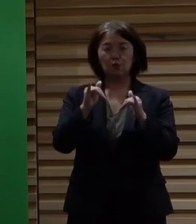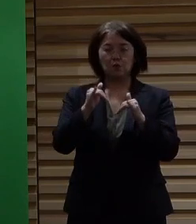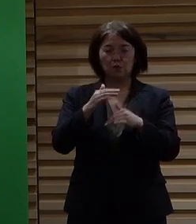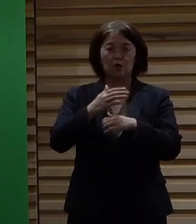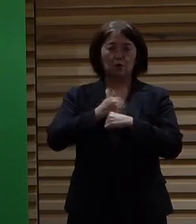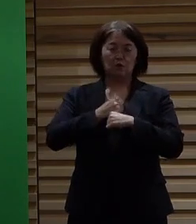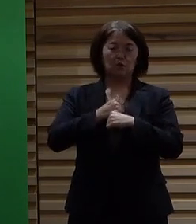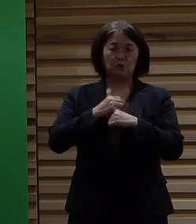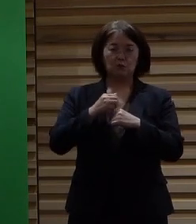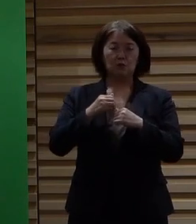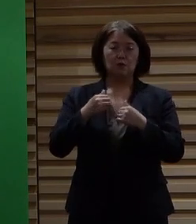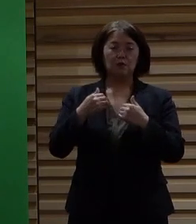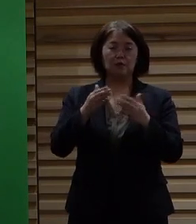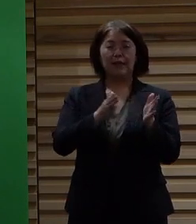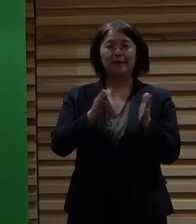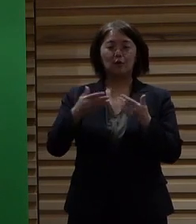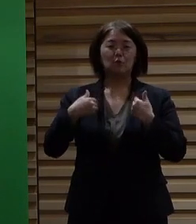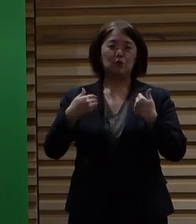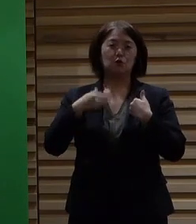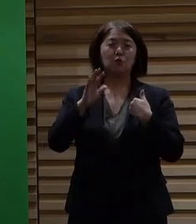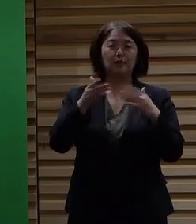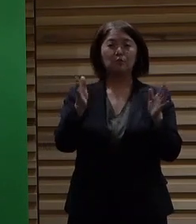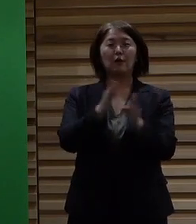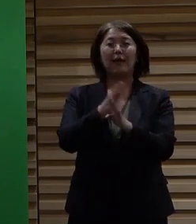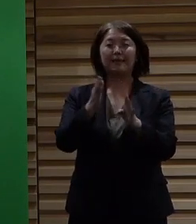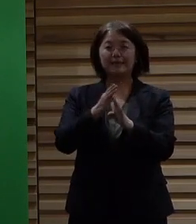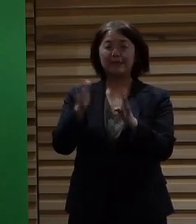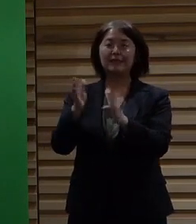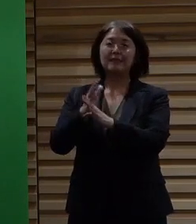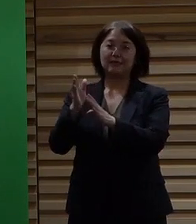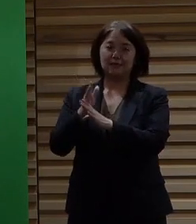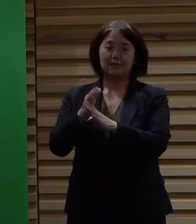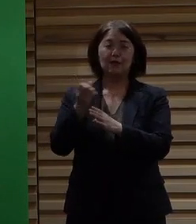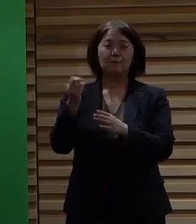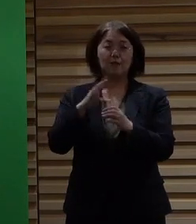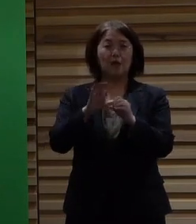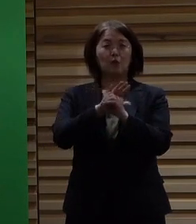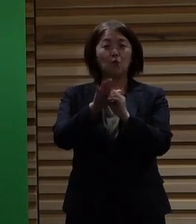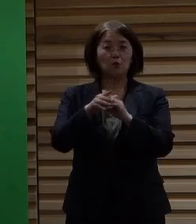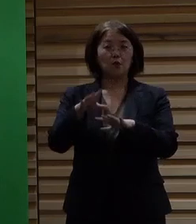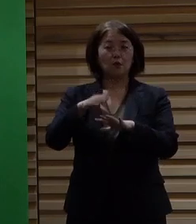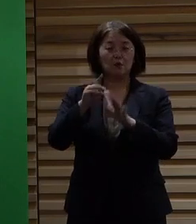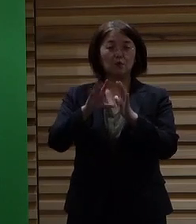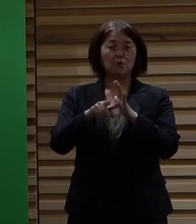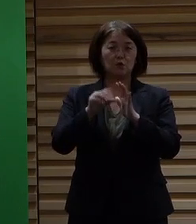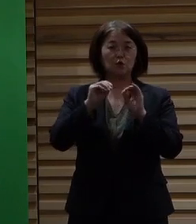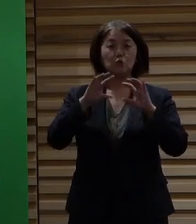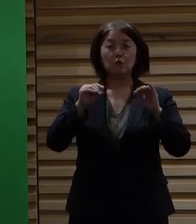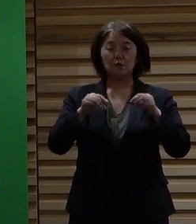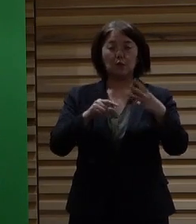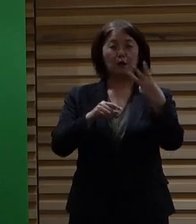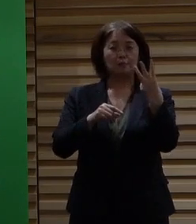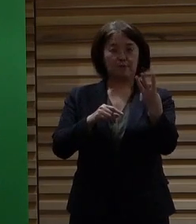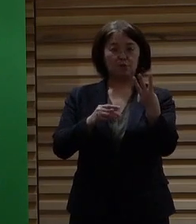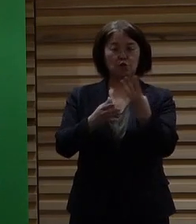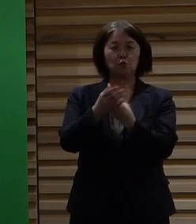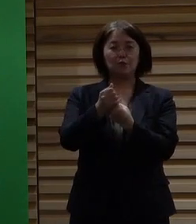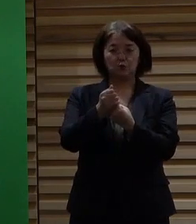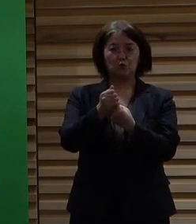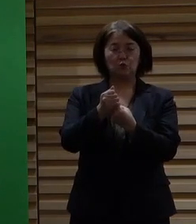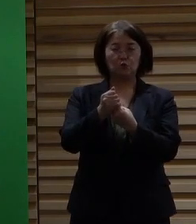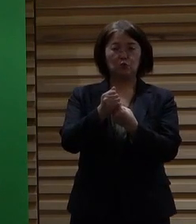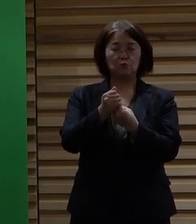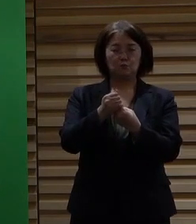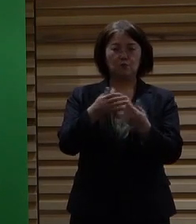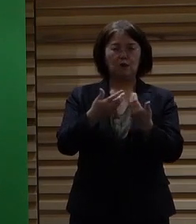換気、そしてコロナ当初によく言われましたが、改めて3つの密、密集、密閉、